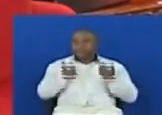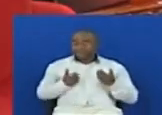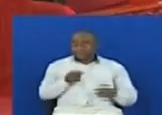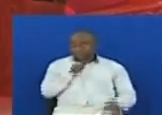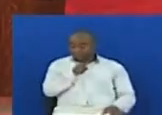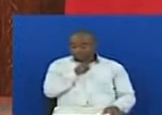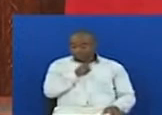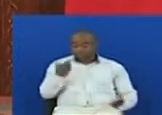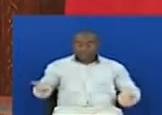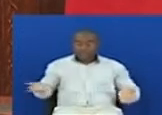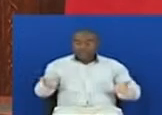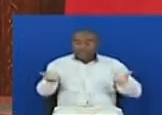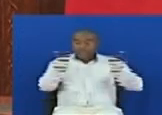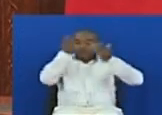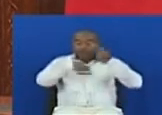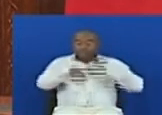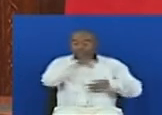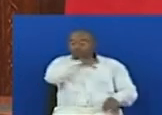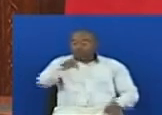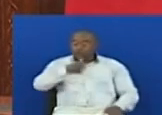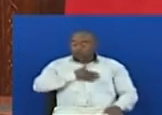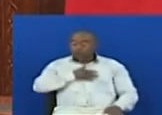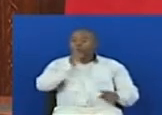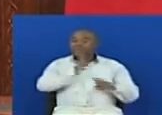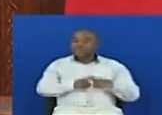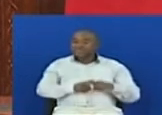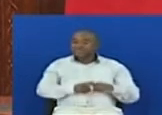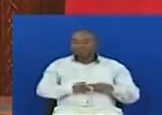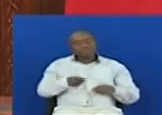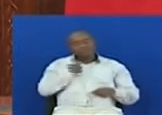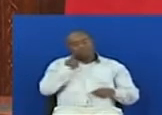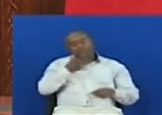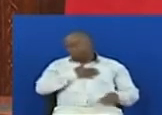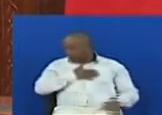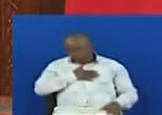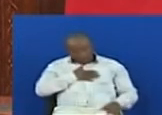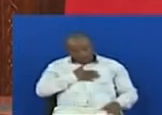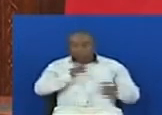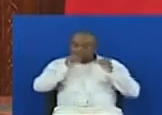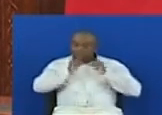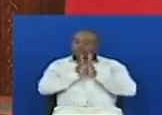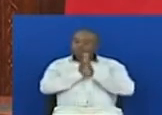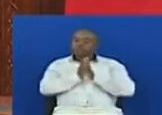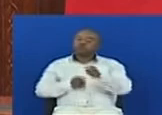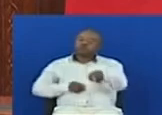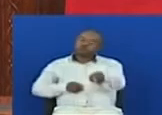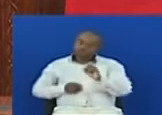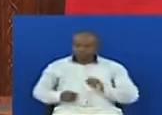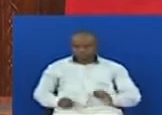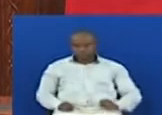ya maendeleo ya mkoa wangu wa Lindi, niseme hapana, nitakuwa mnafiki, siwezi kukubali.